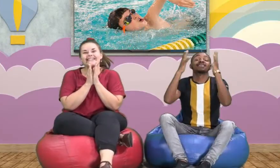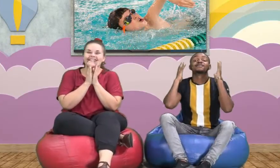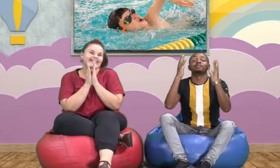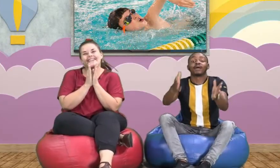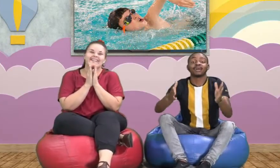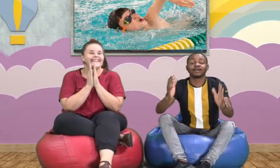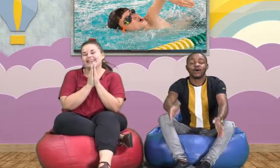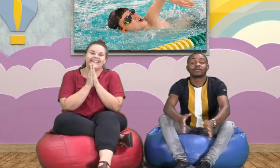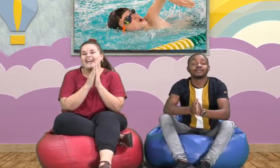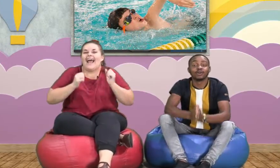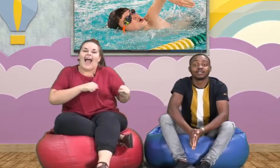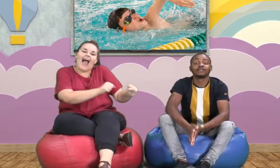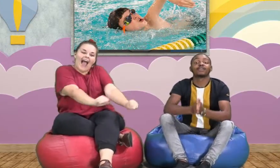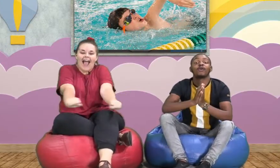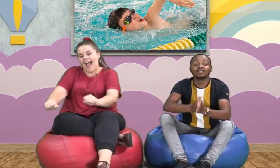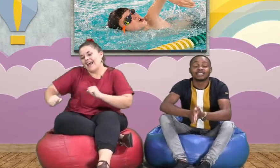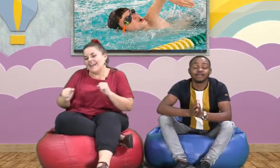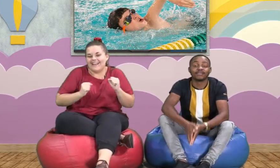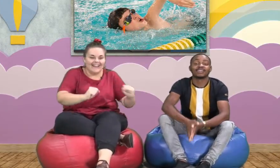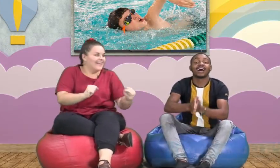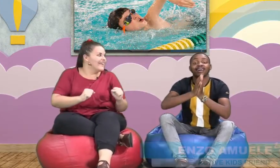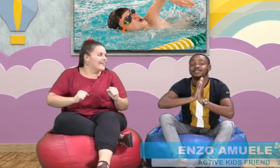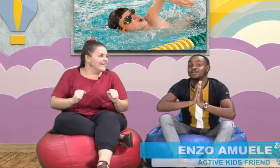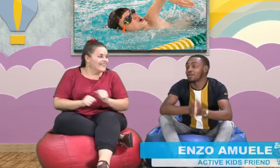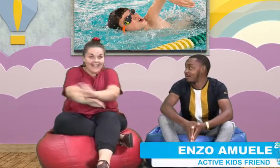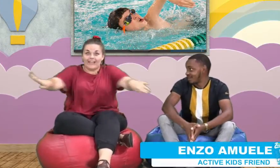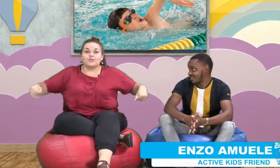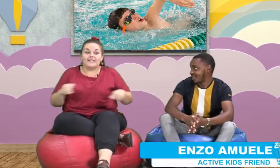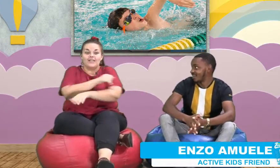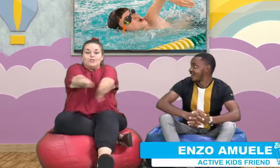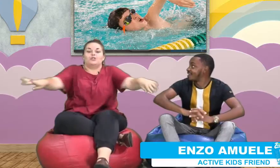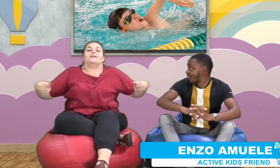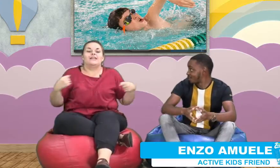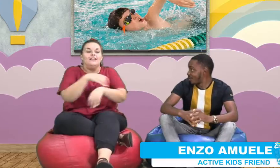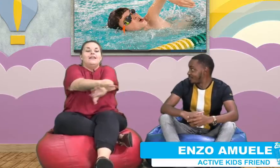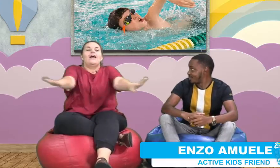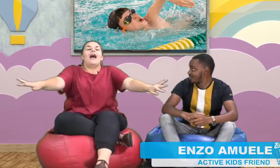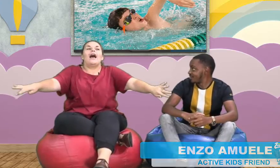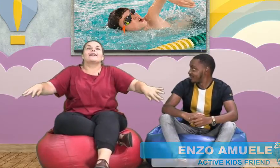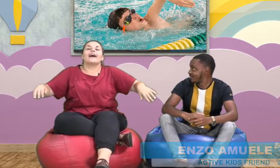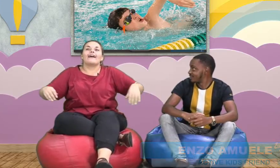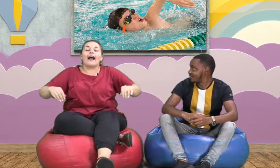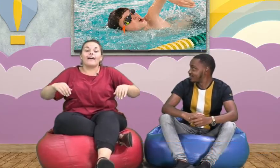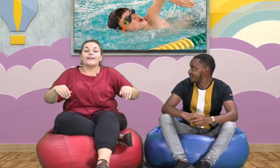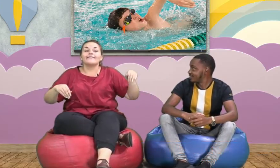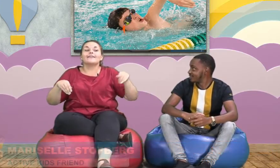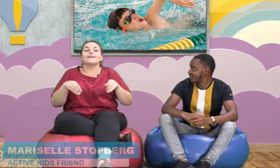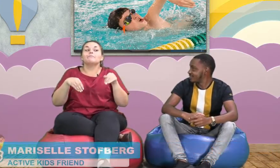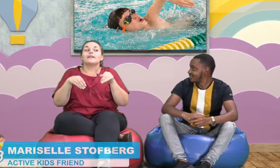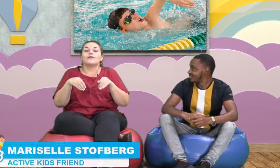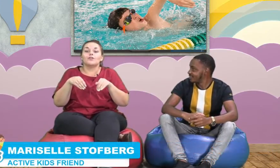Ek is baie opgewonde van ons tema vandag is swem. Marisha, kan jy swem? Ek